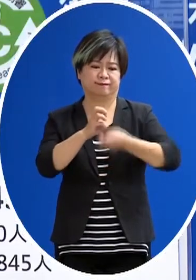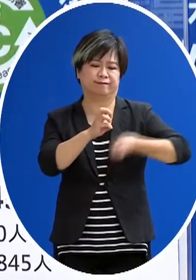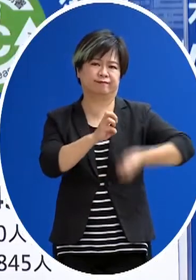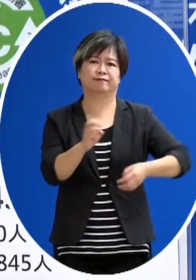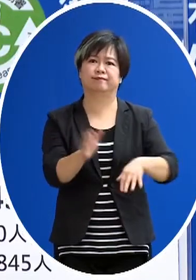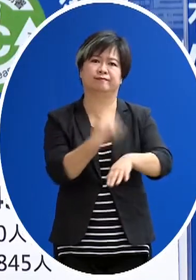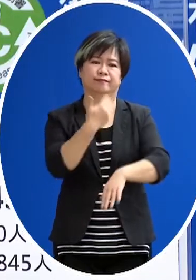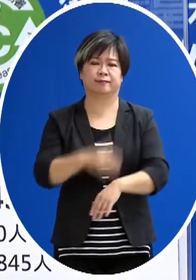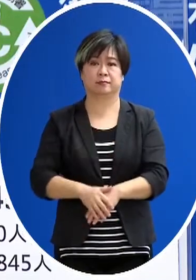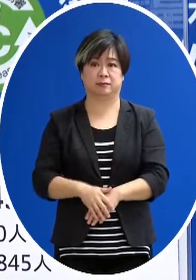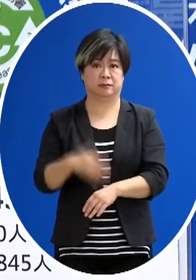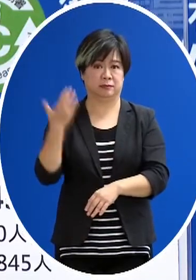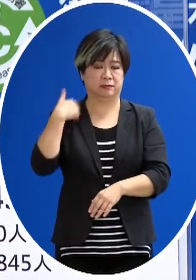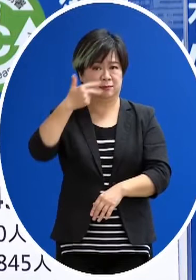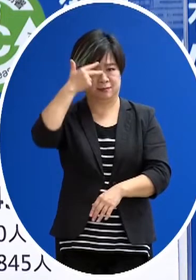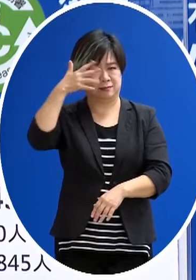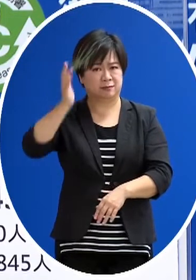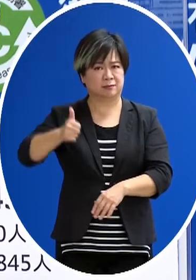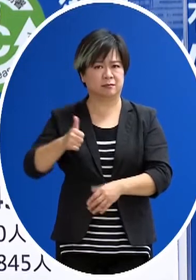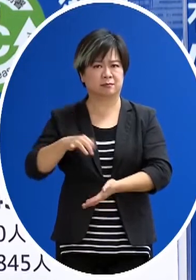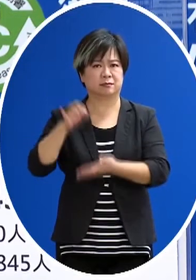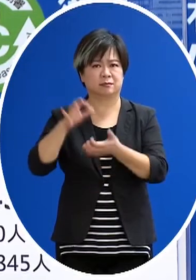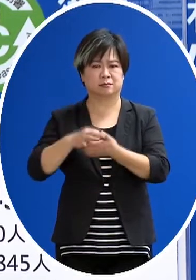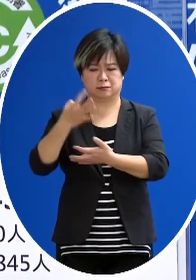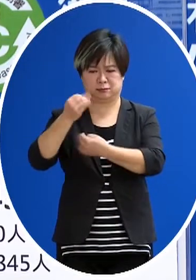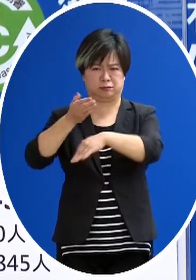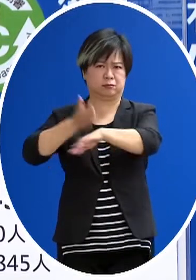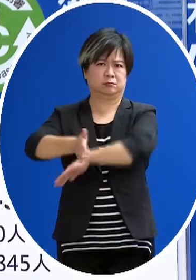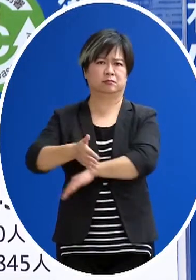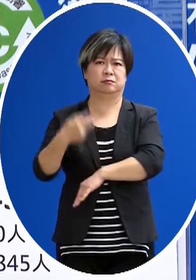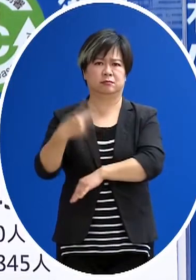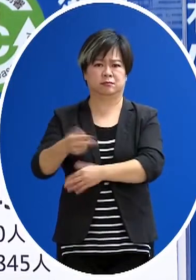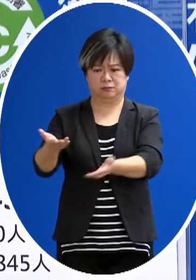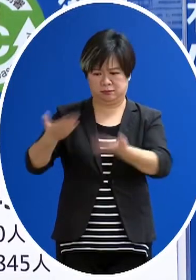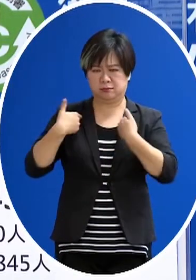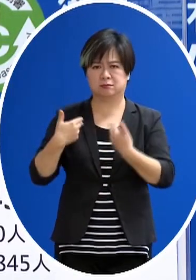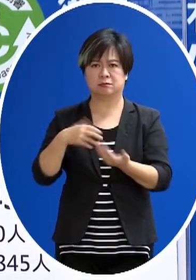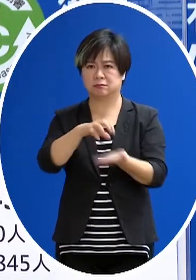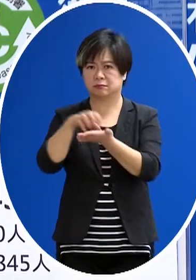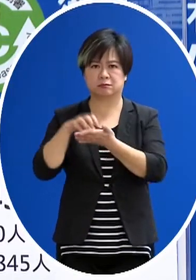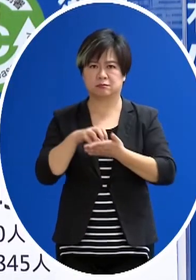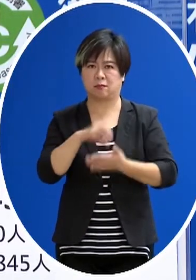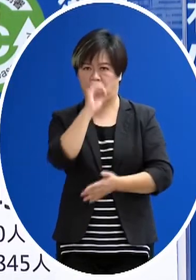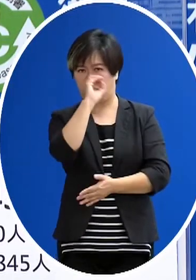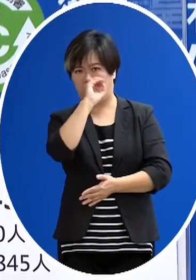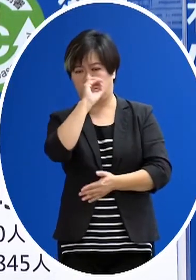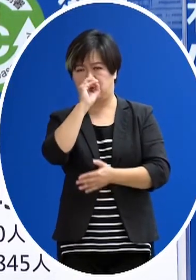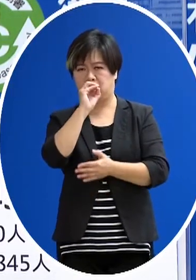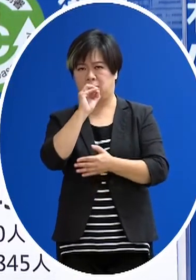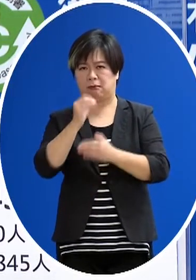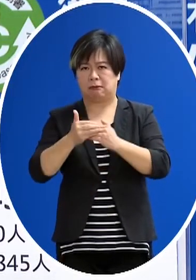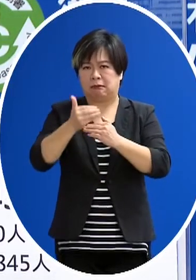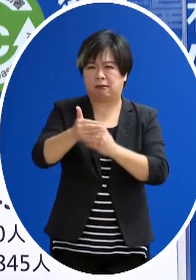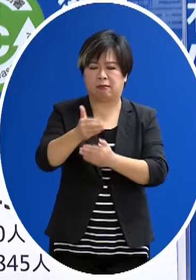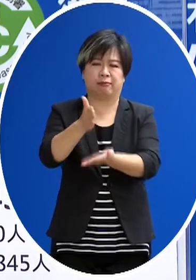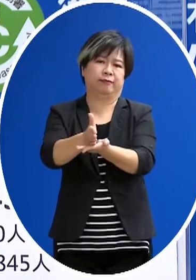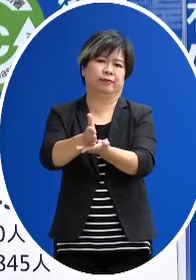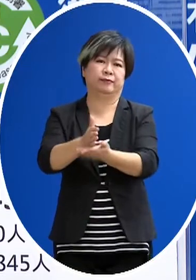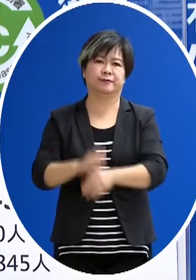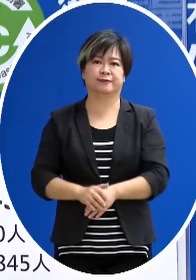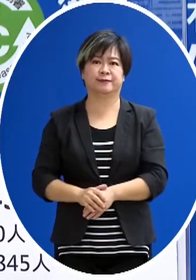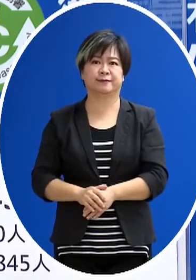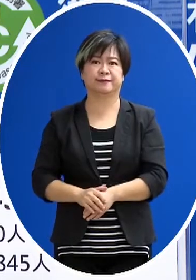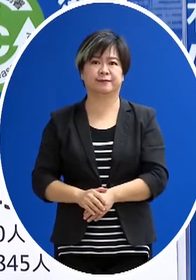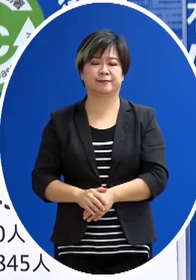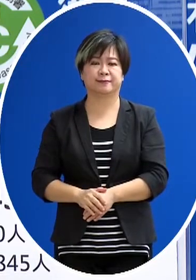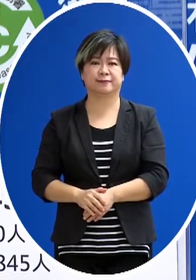副讲说，那个授权的时间已经满了，没有办法再提出授权的文件，所以我们就没有谈。 好， 那请中午把